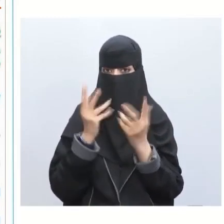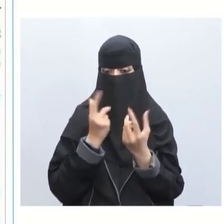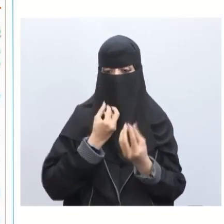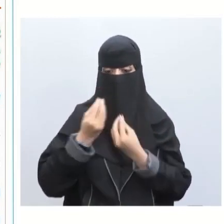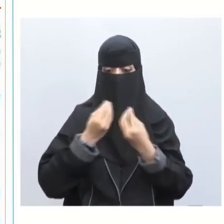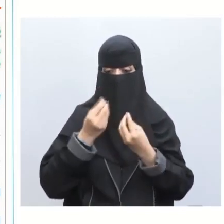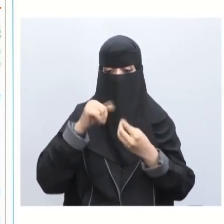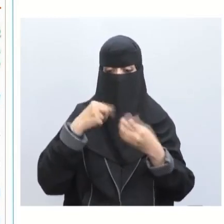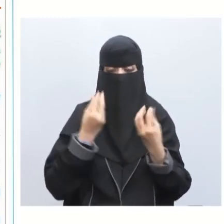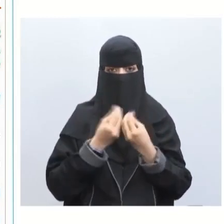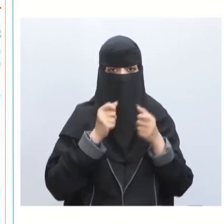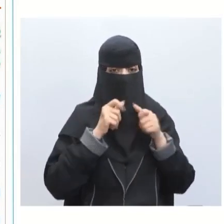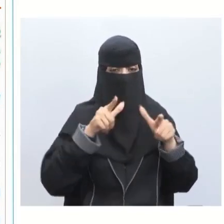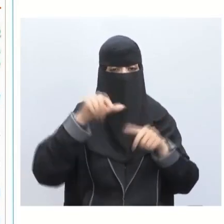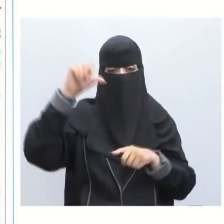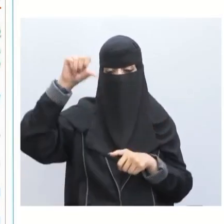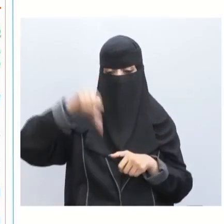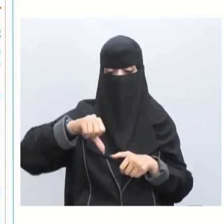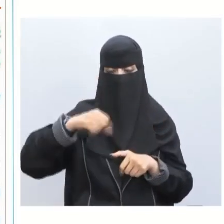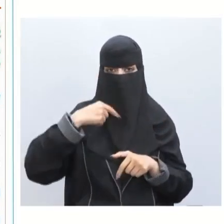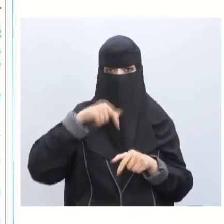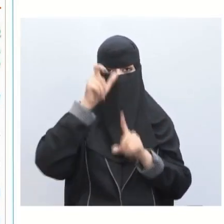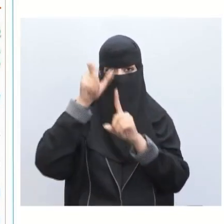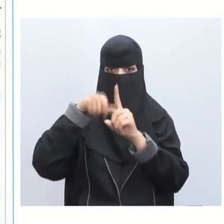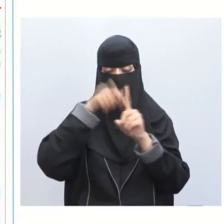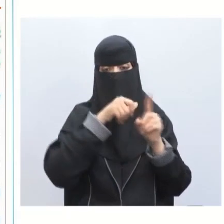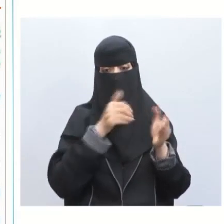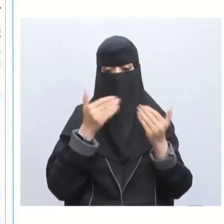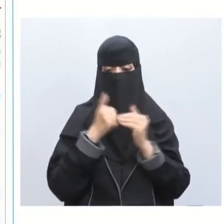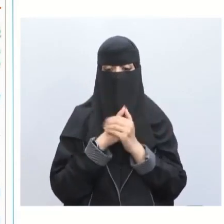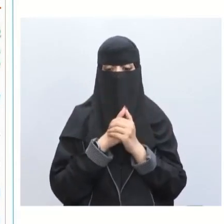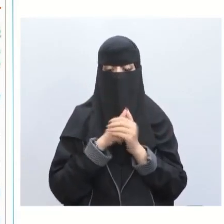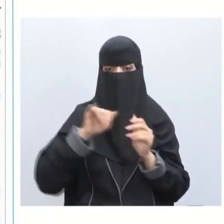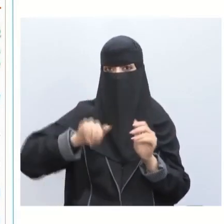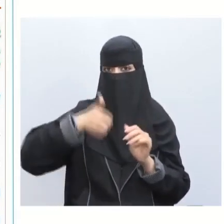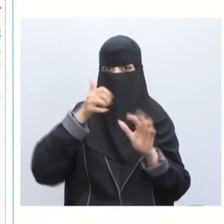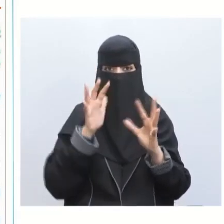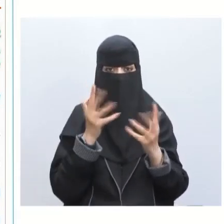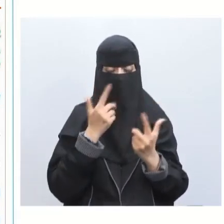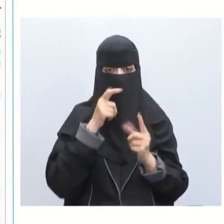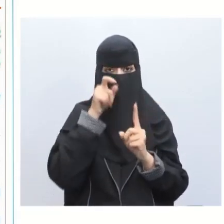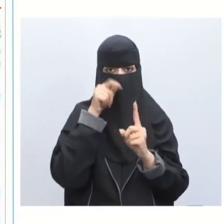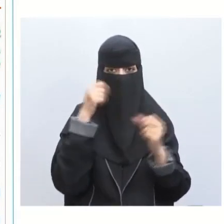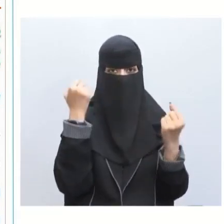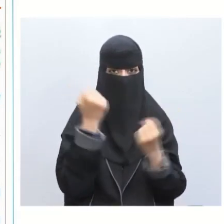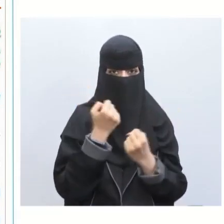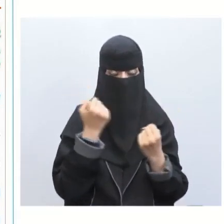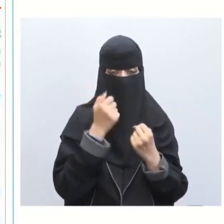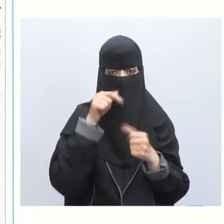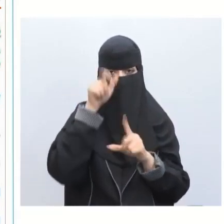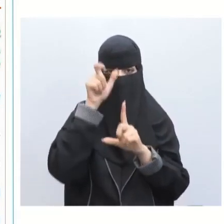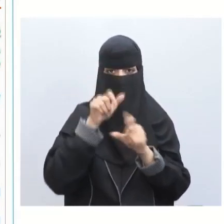كيف تعامل مع المنشورات المسيئه للاخرين ما